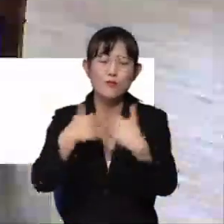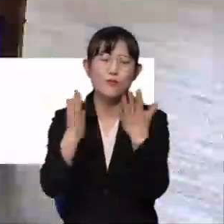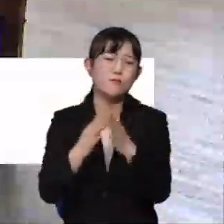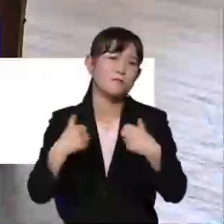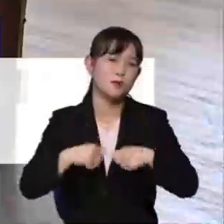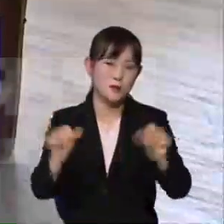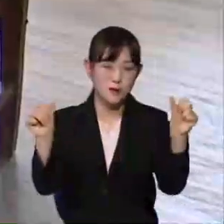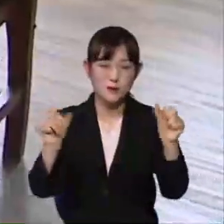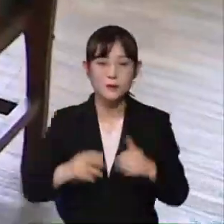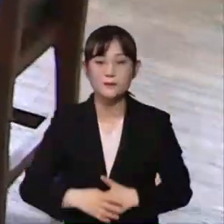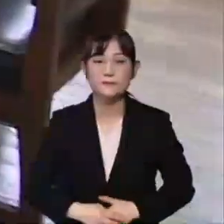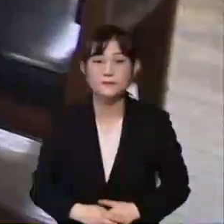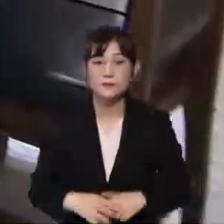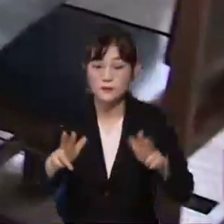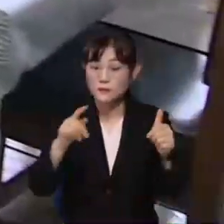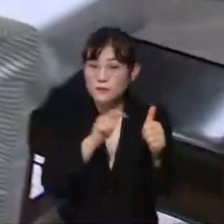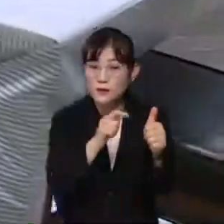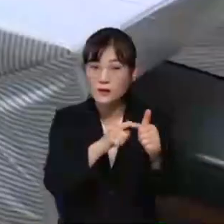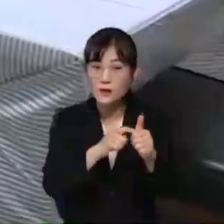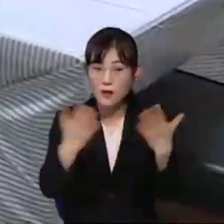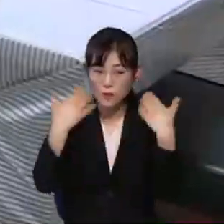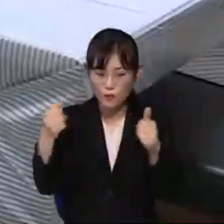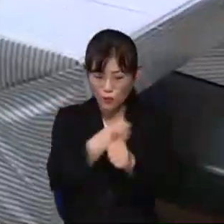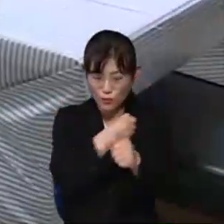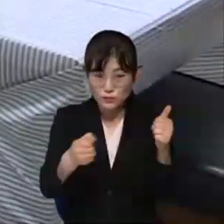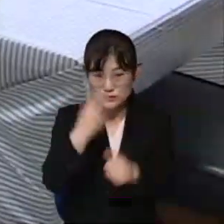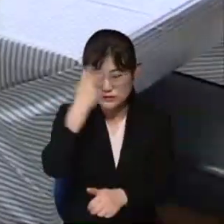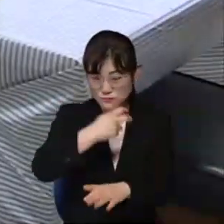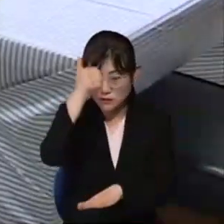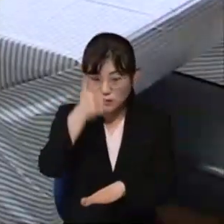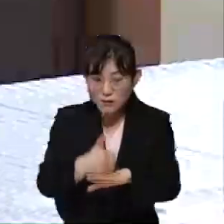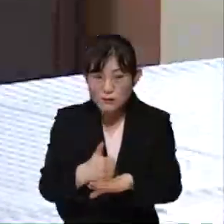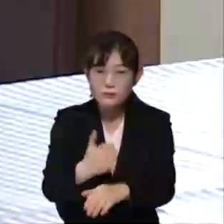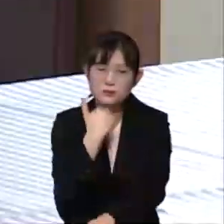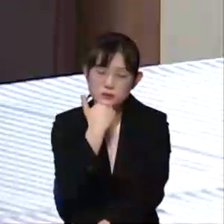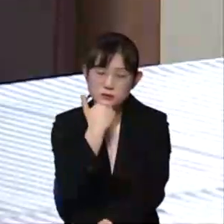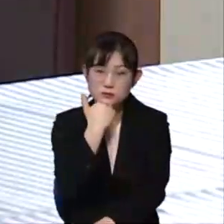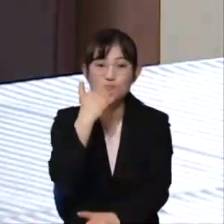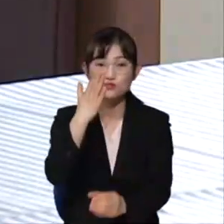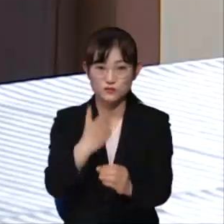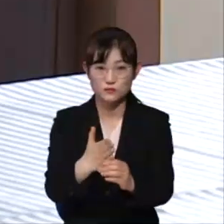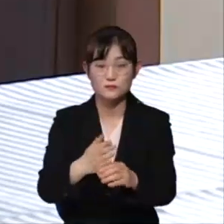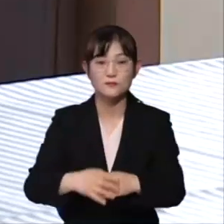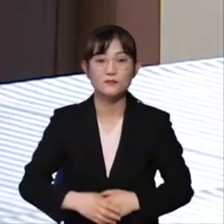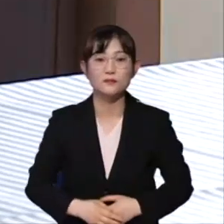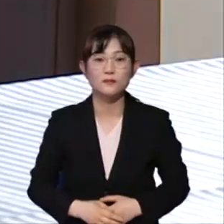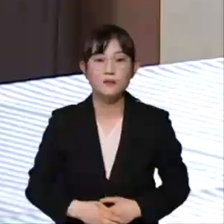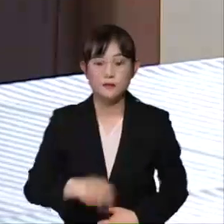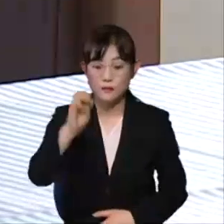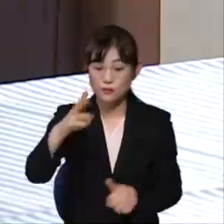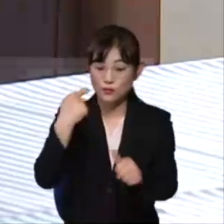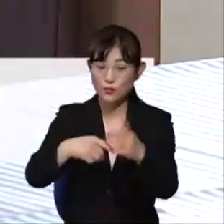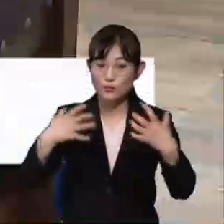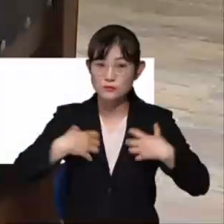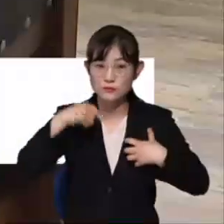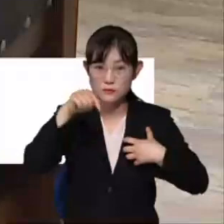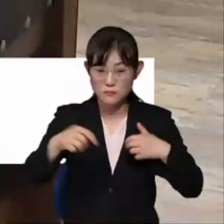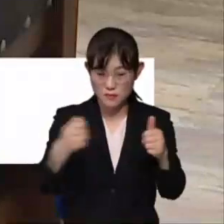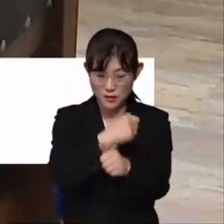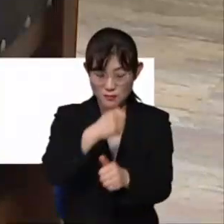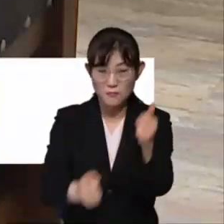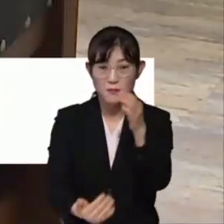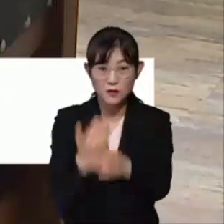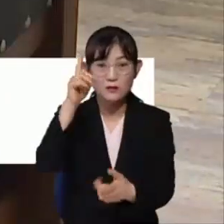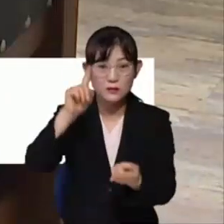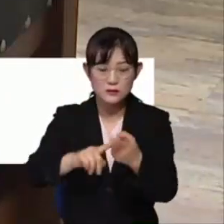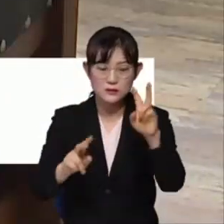진짜. 현재 A군은 학교폭력심의위원회 심의 결과만을 기다리고 있습니다. 광주교육청은 해당 사안에 대해